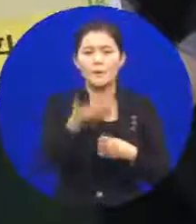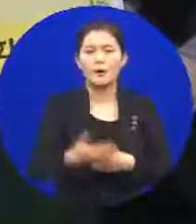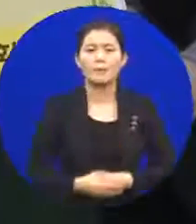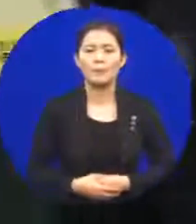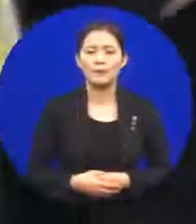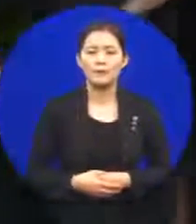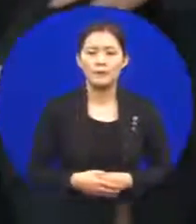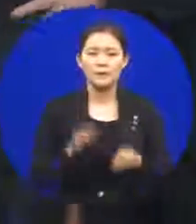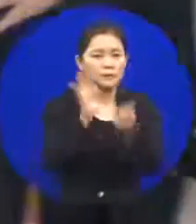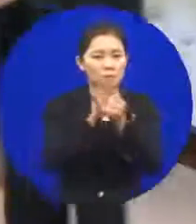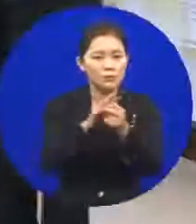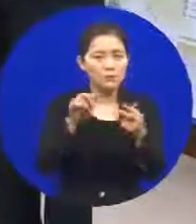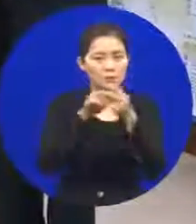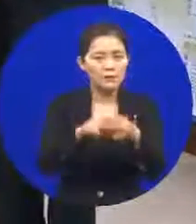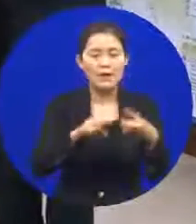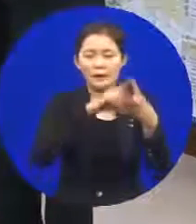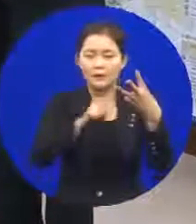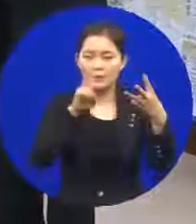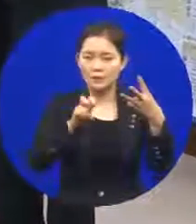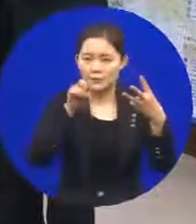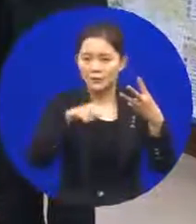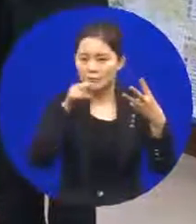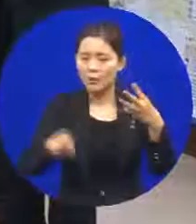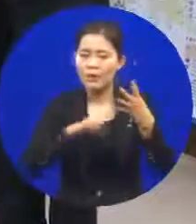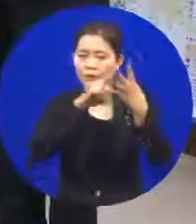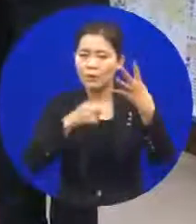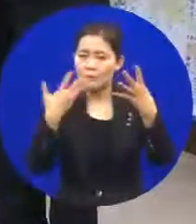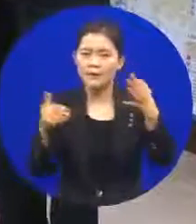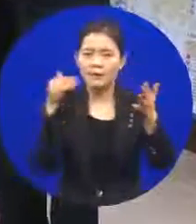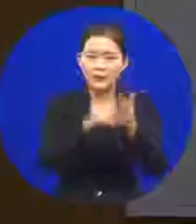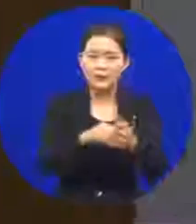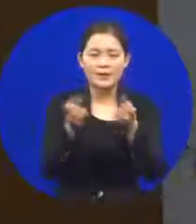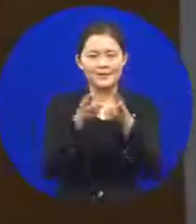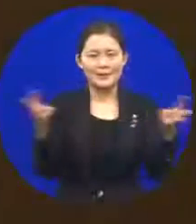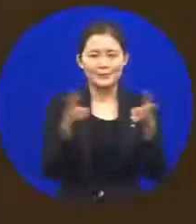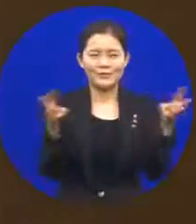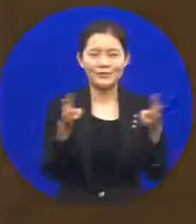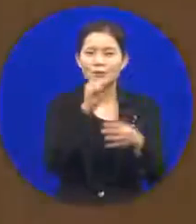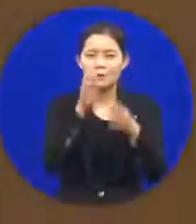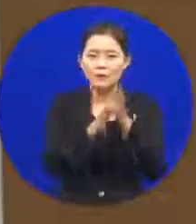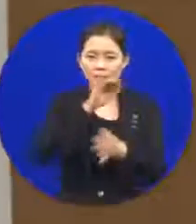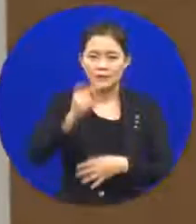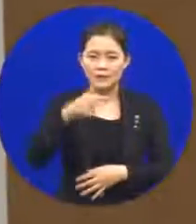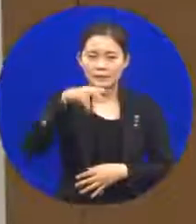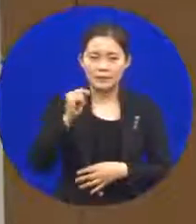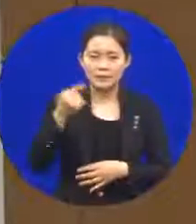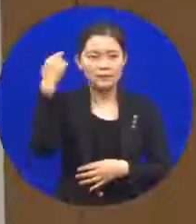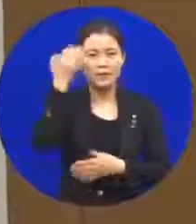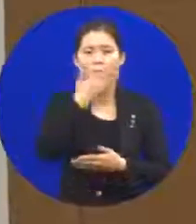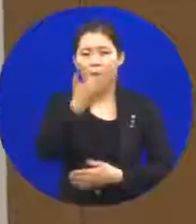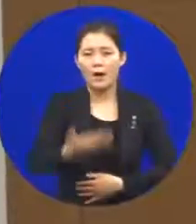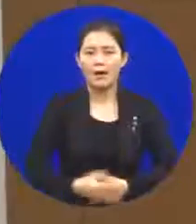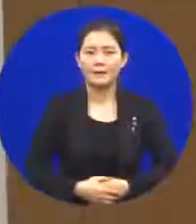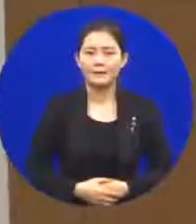존비속입니다. 장학금 지원 신청은 3월 21일부터 4월 8일까지 용인시청 3층 용인시 인재육성재단에서